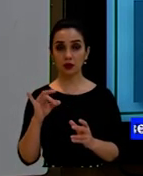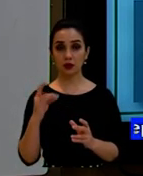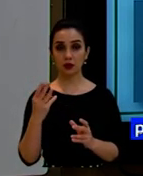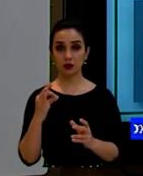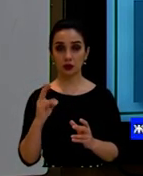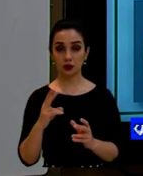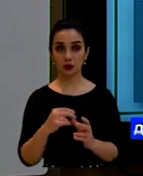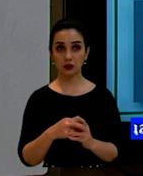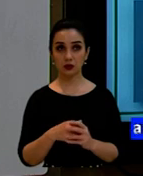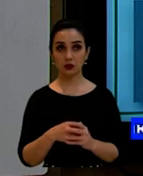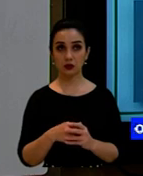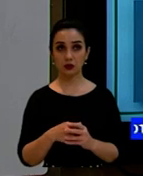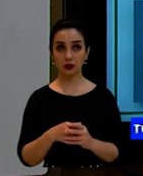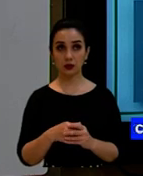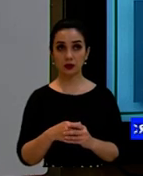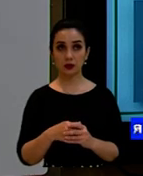горшок,